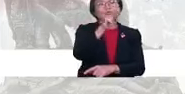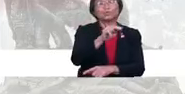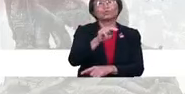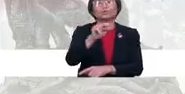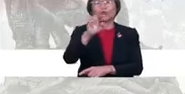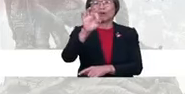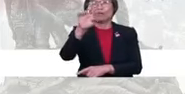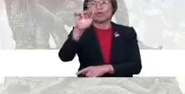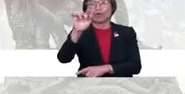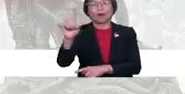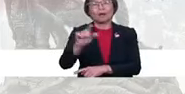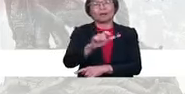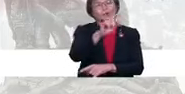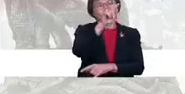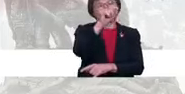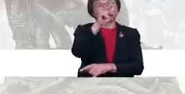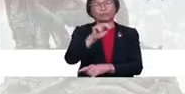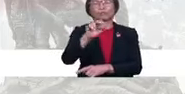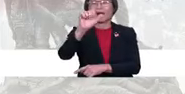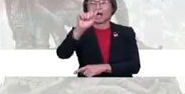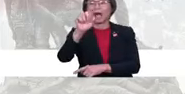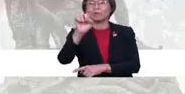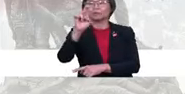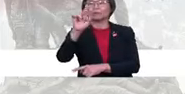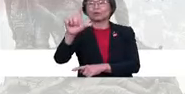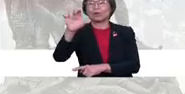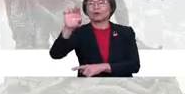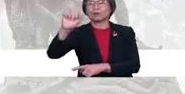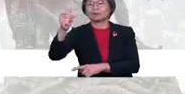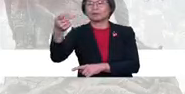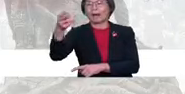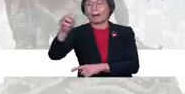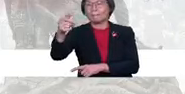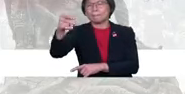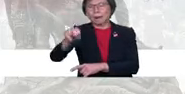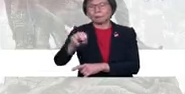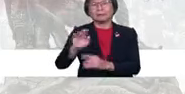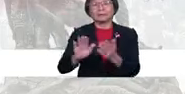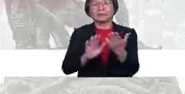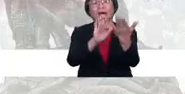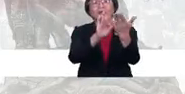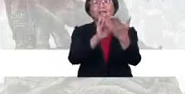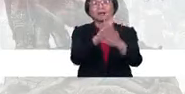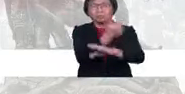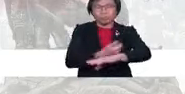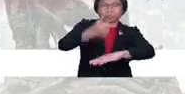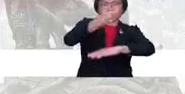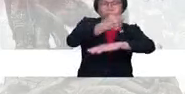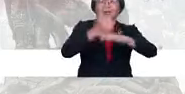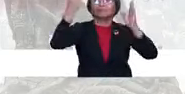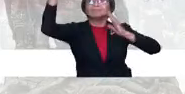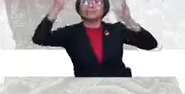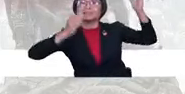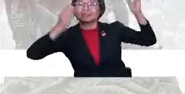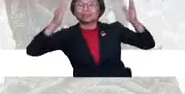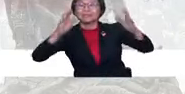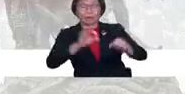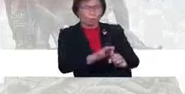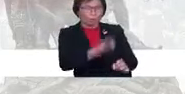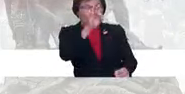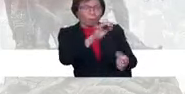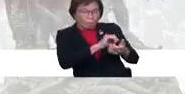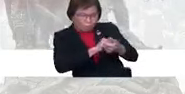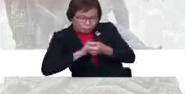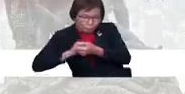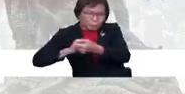Tun Abdul Rahman Yakob Danton Temanggung juga terhadap pembentukan BCA Hai semuanya Di